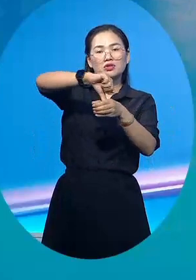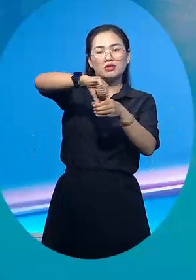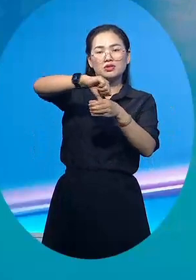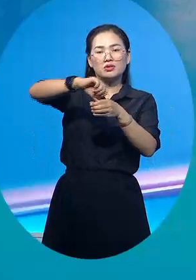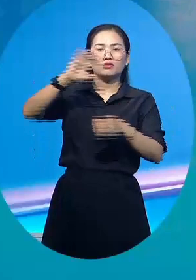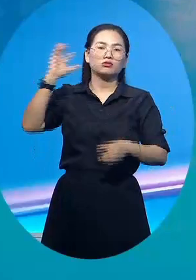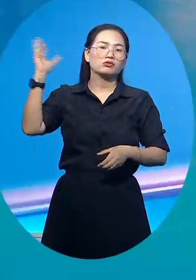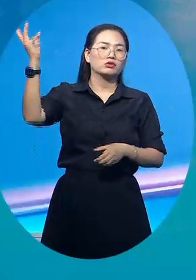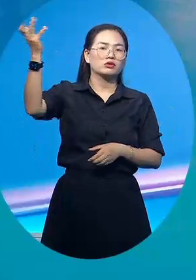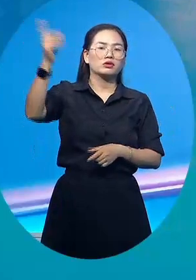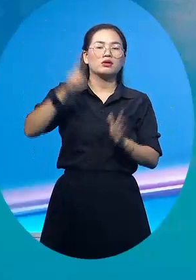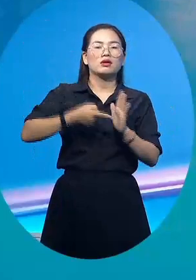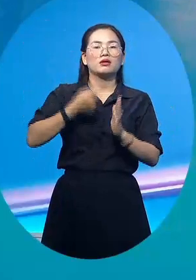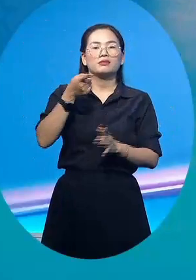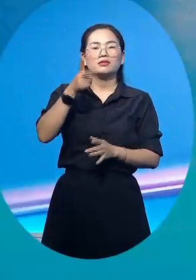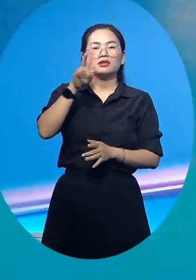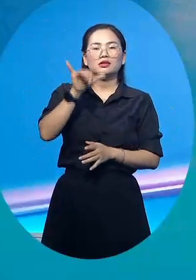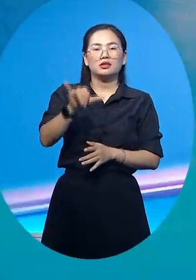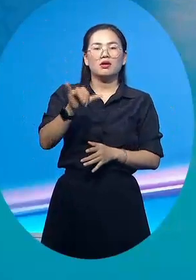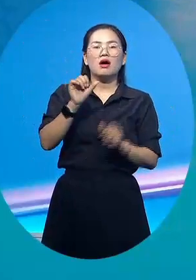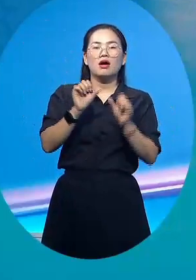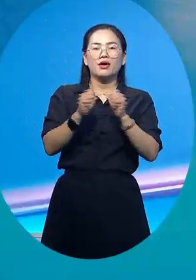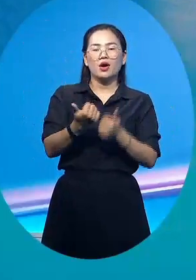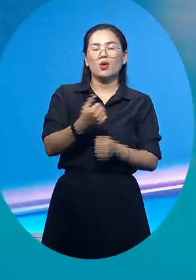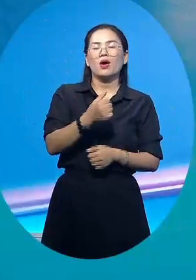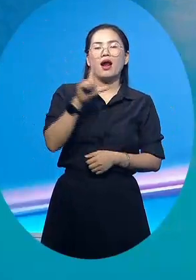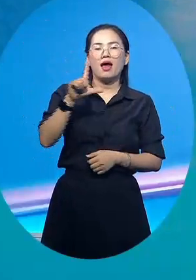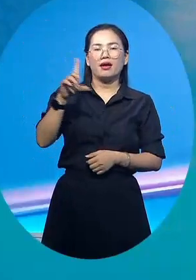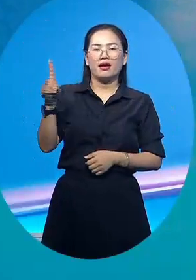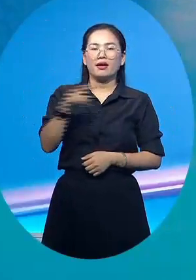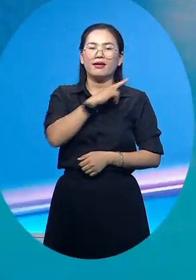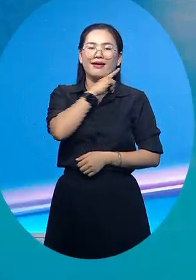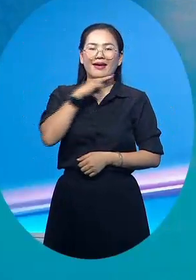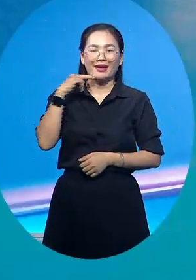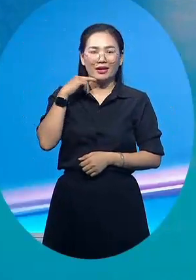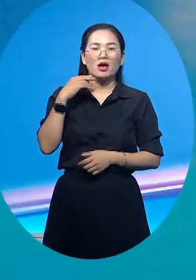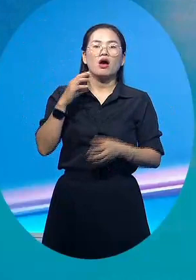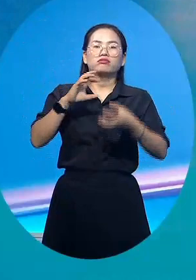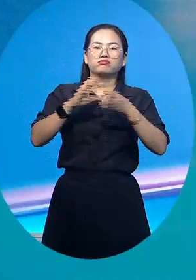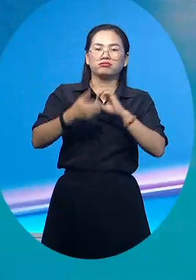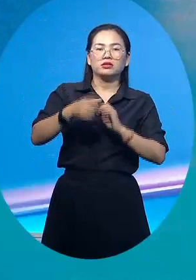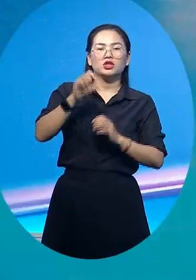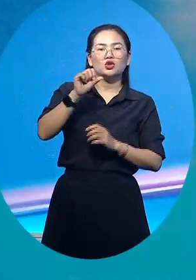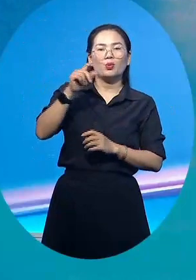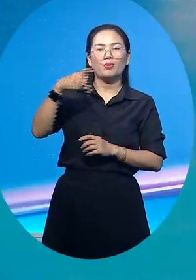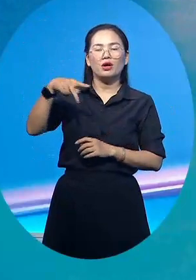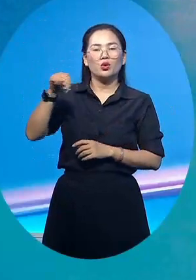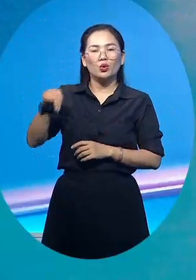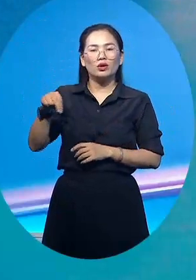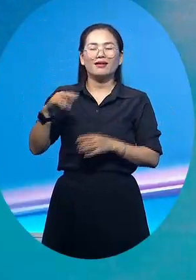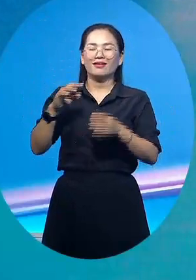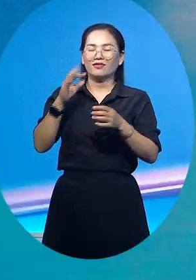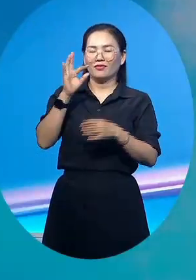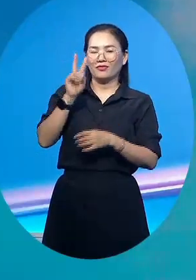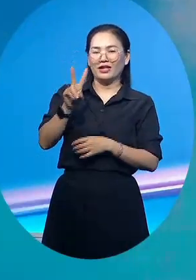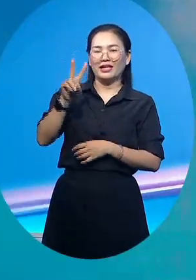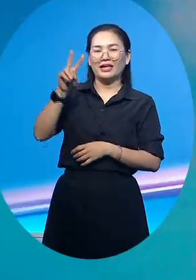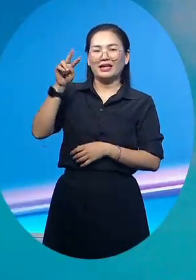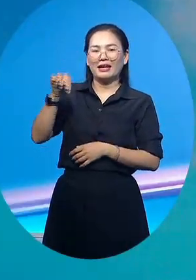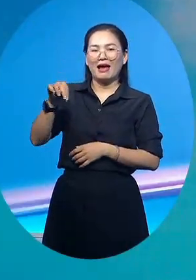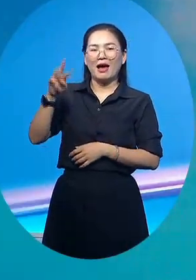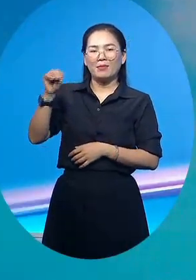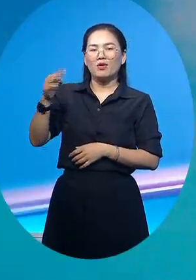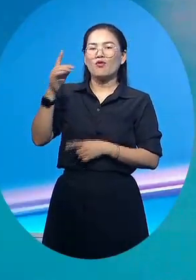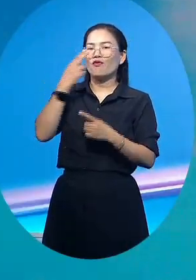lần thứ 16 được tổ chức tại London anh sản phẩm sữa hạt Super next của công ty cổ phần sữa Việt Nam Vinamilk đã đoạt giải PES